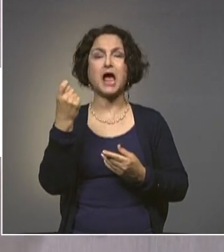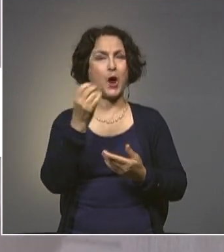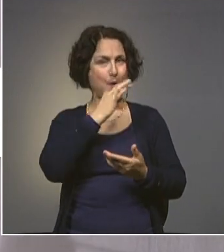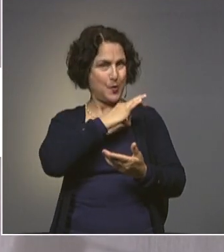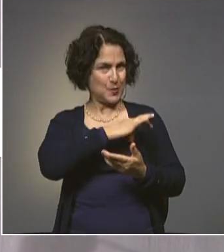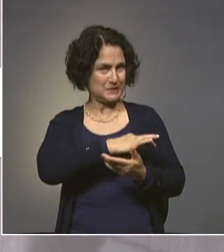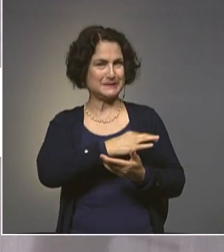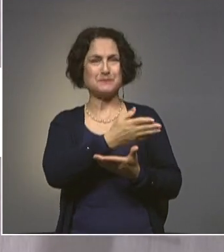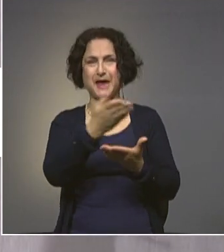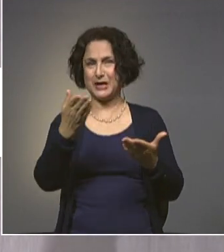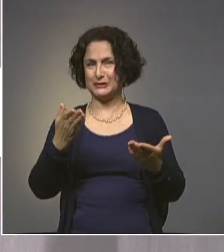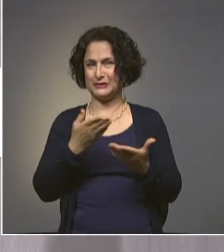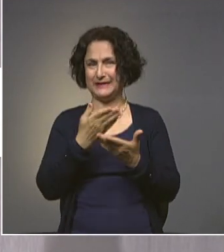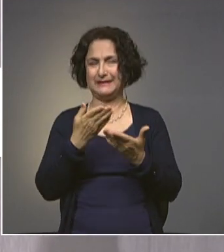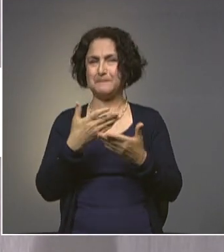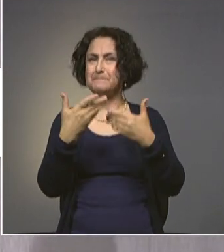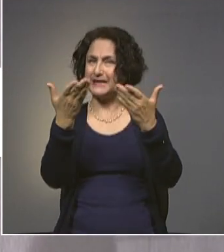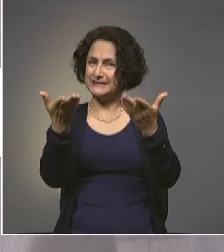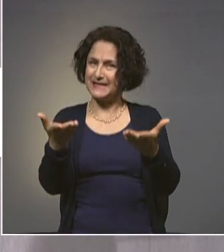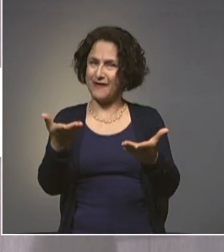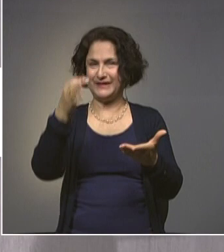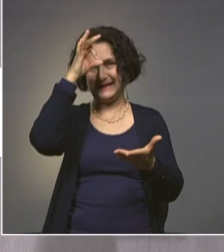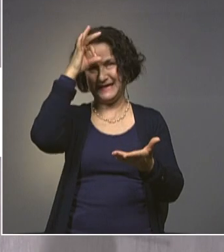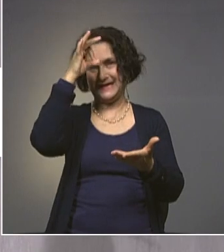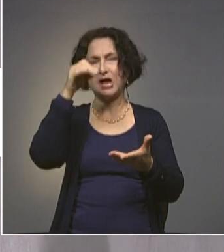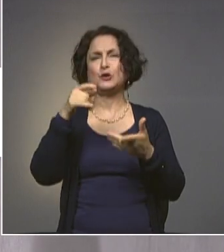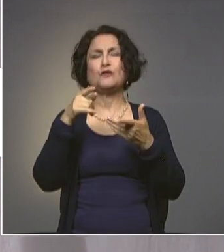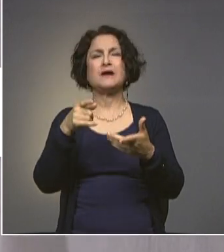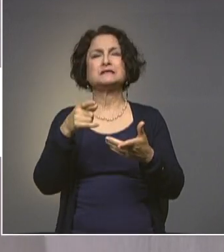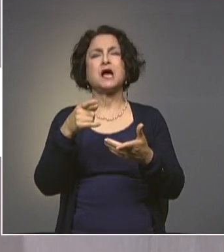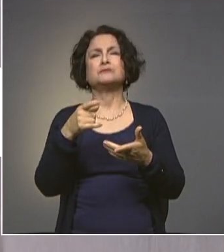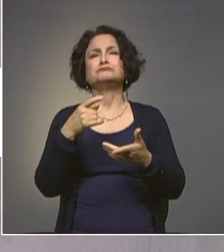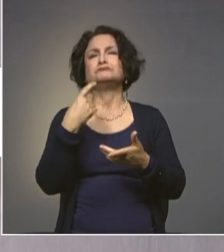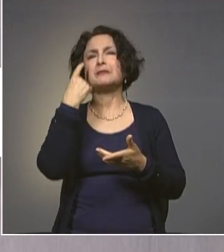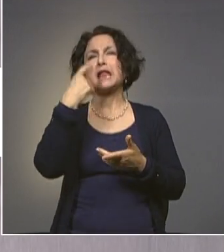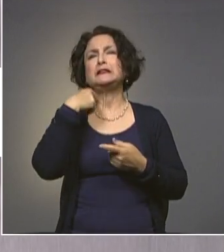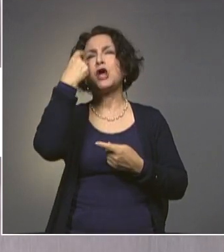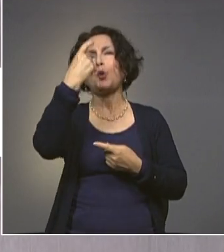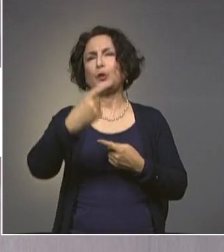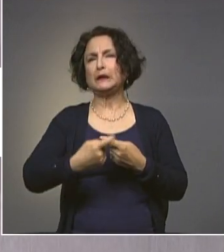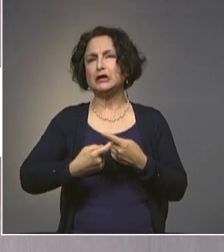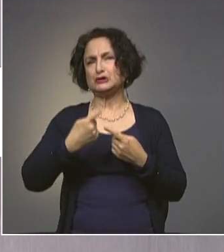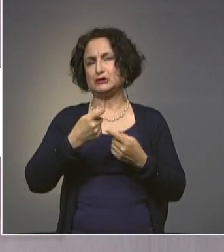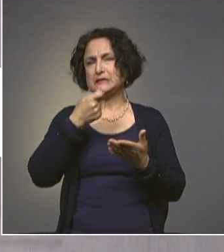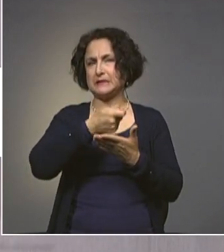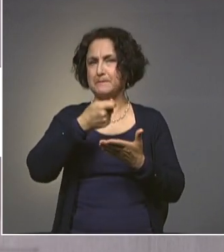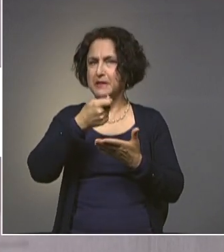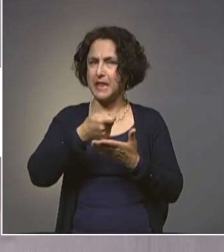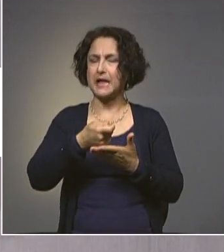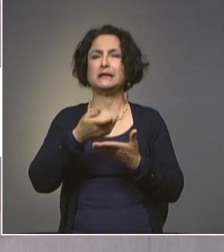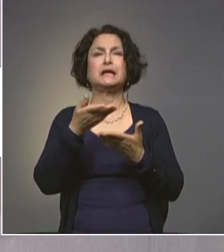успелите участници. Това са едногодишни стипендии, които се връчват по наредба за закрила на надарени